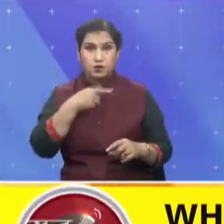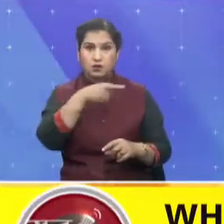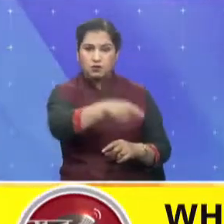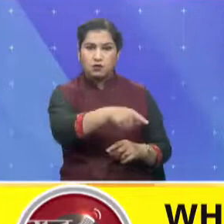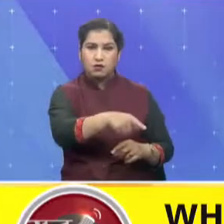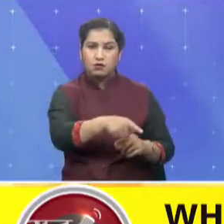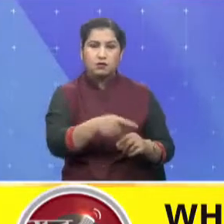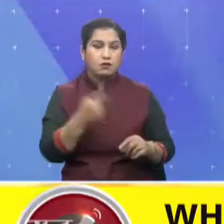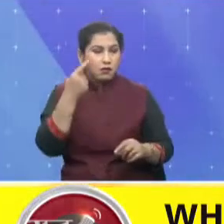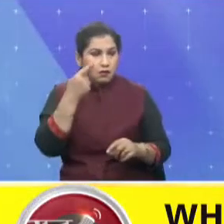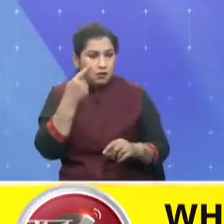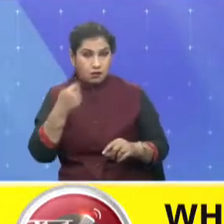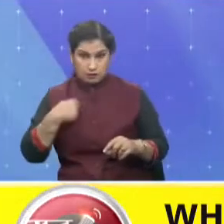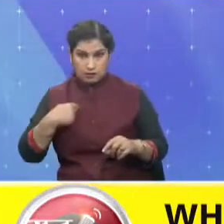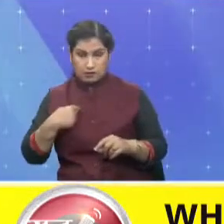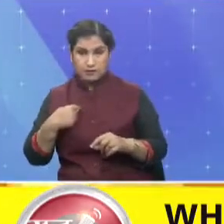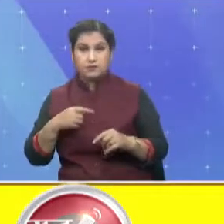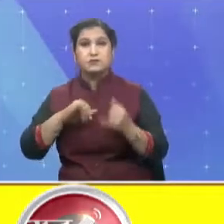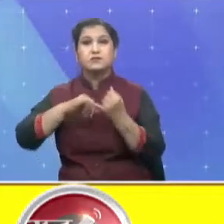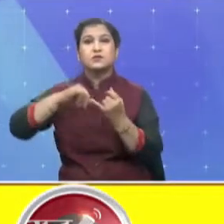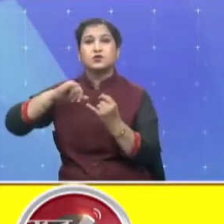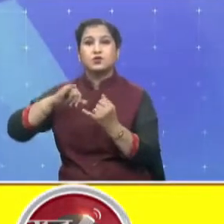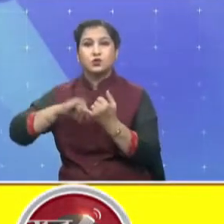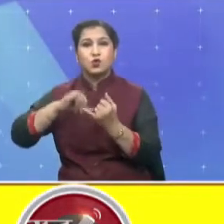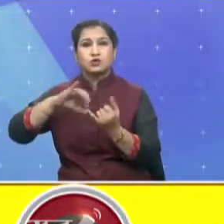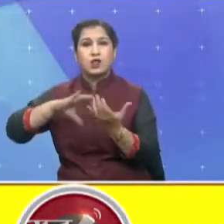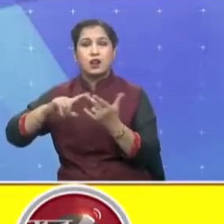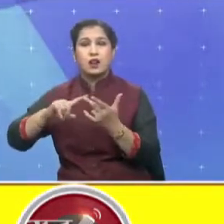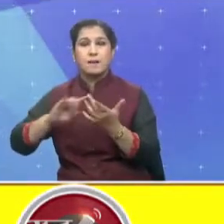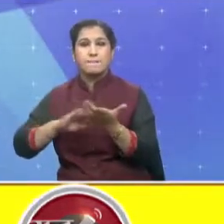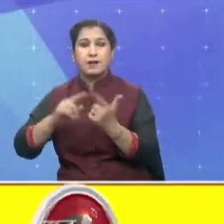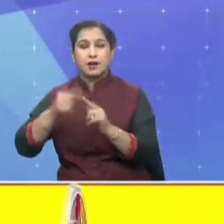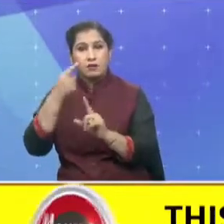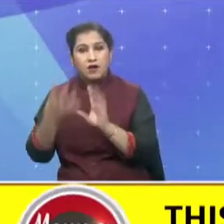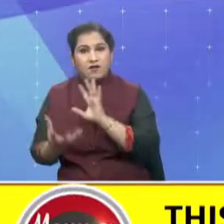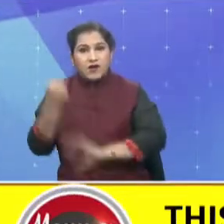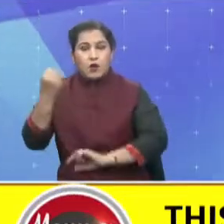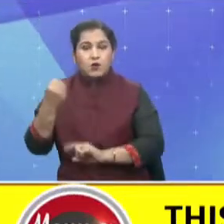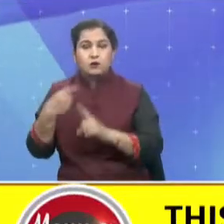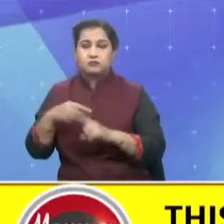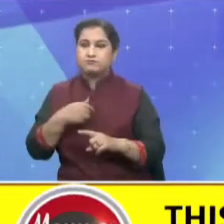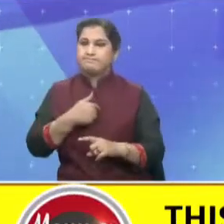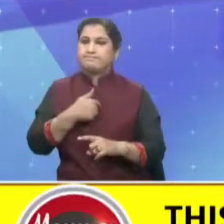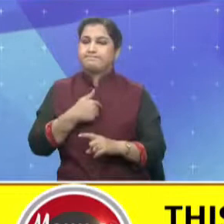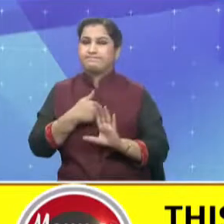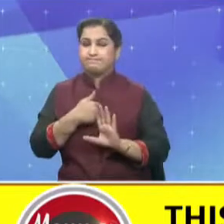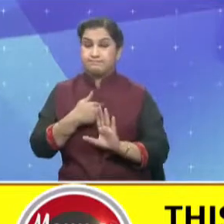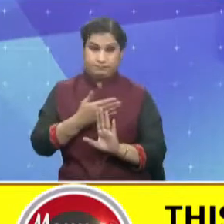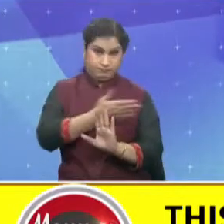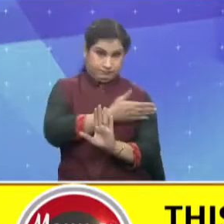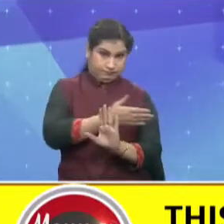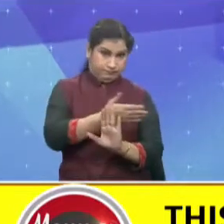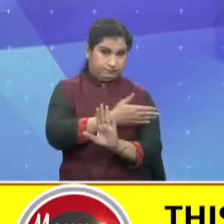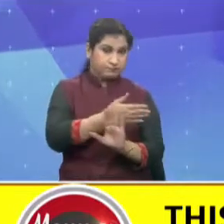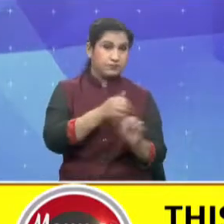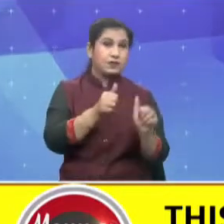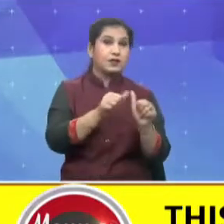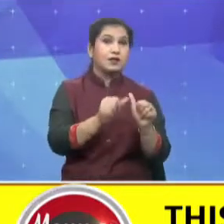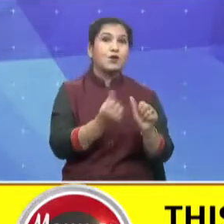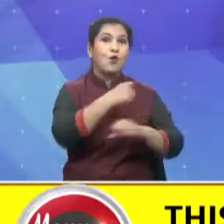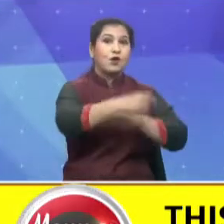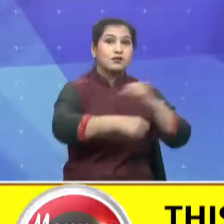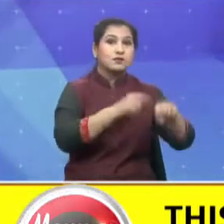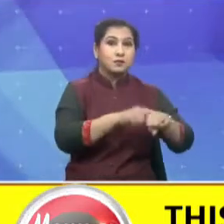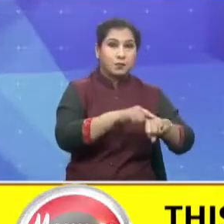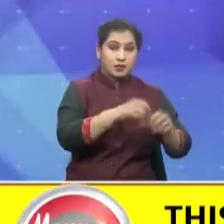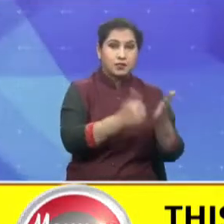ऐसा देखा जो मेरे हृदय को छू गया। इस साल अगस्त में ही उन्हें शौर्य चक्र दिया